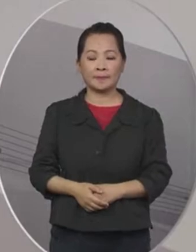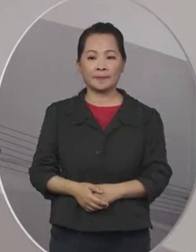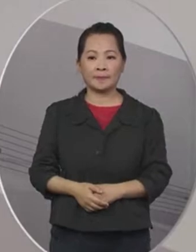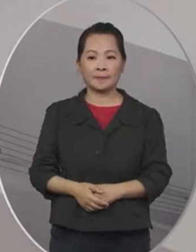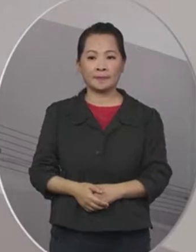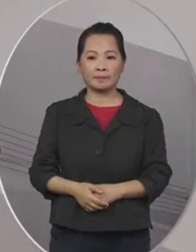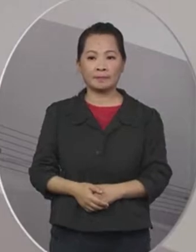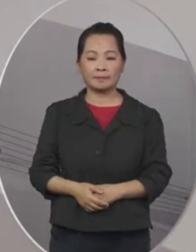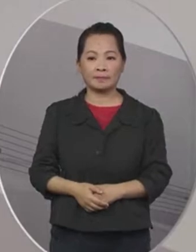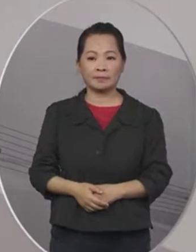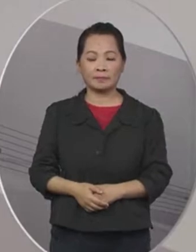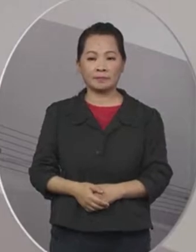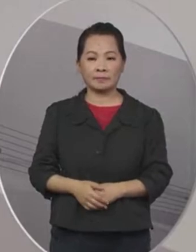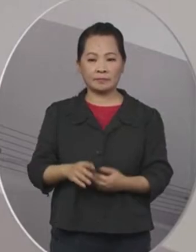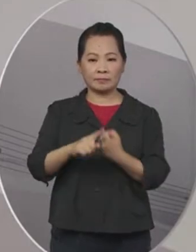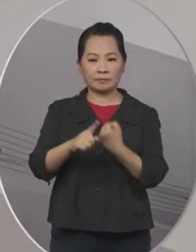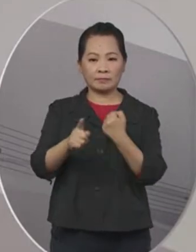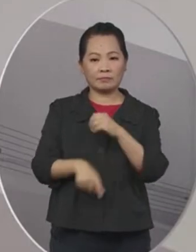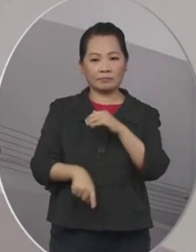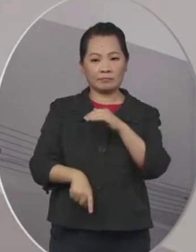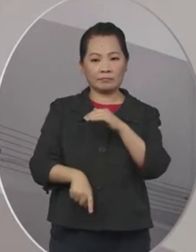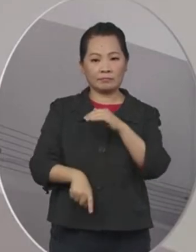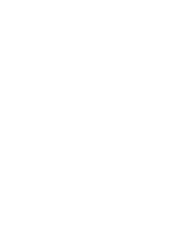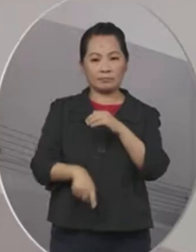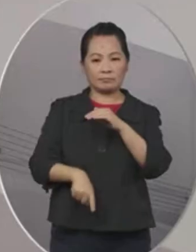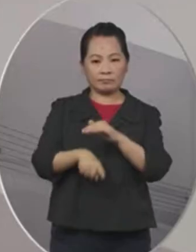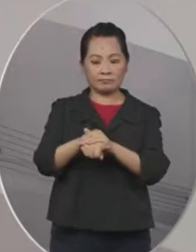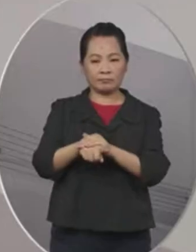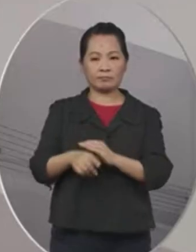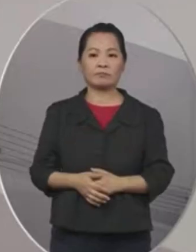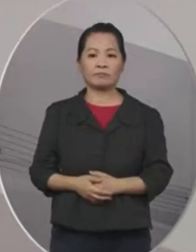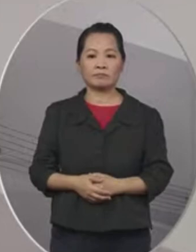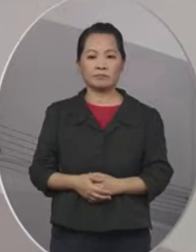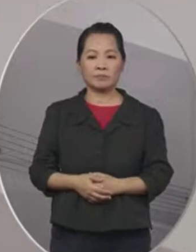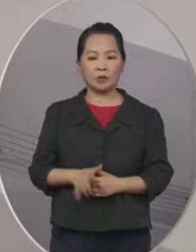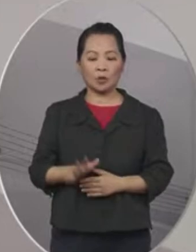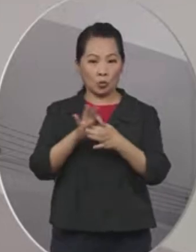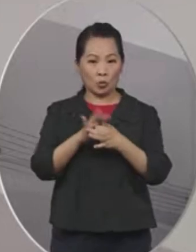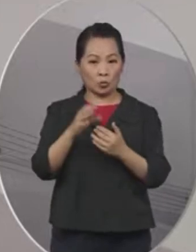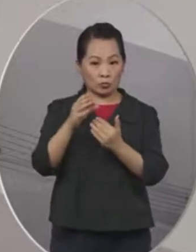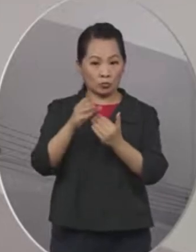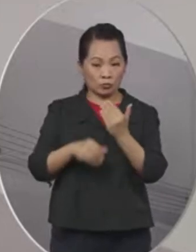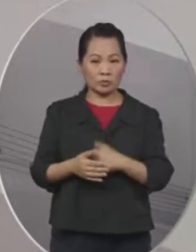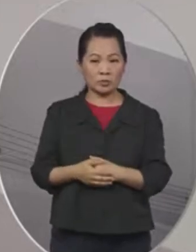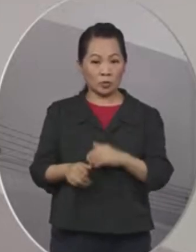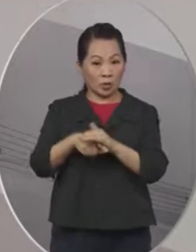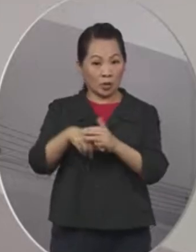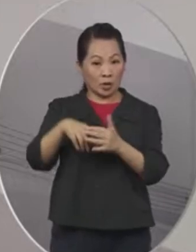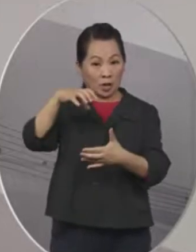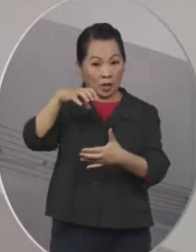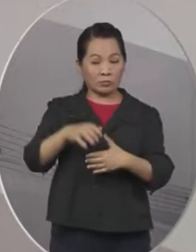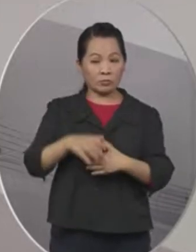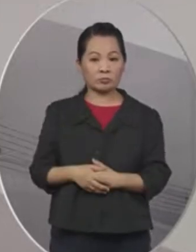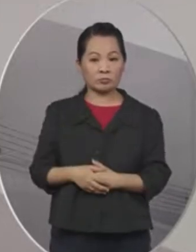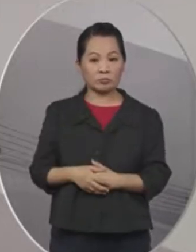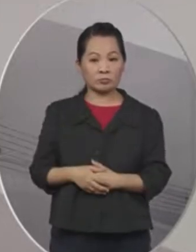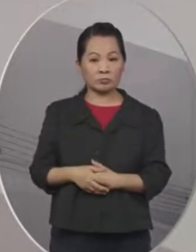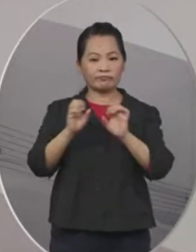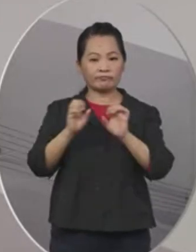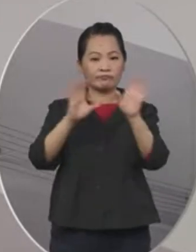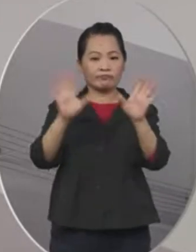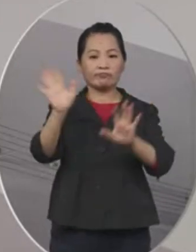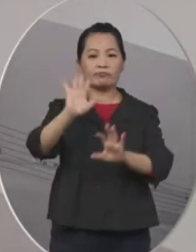为候选人发言内容违反政见发表会相关规定，违规内容已规定将不予播